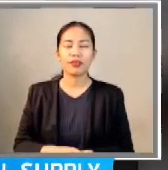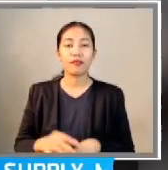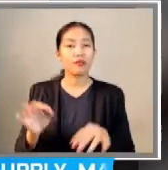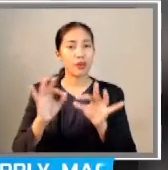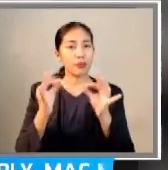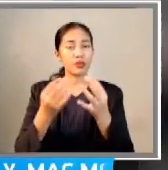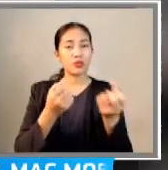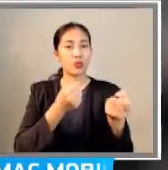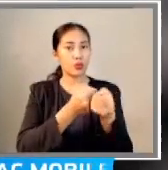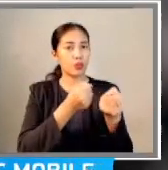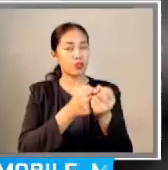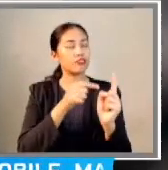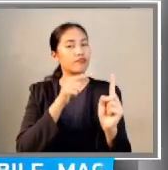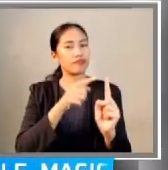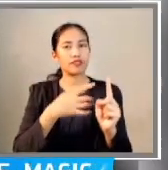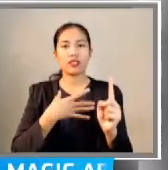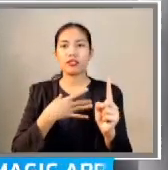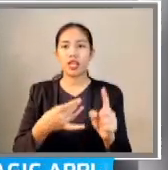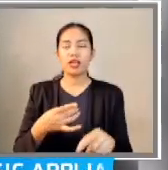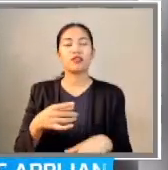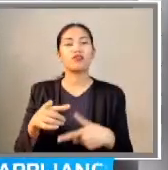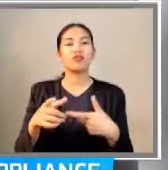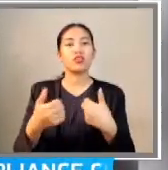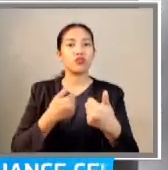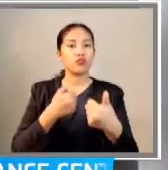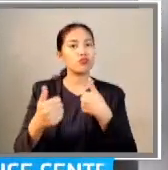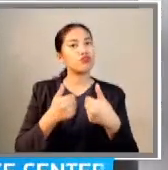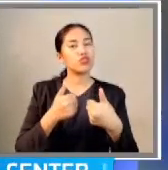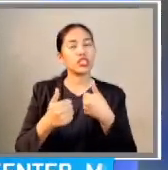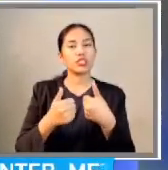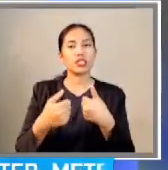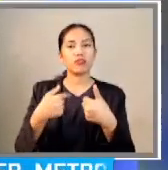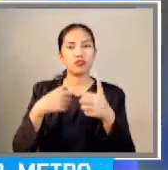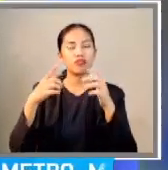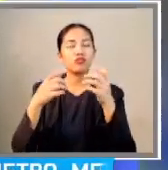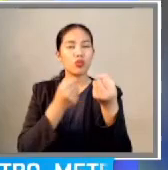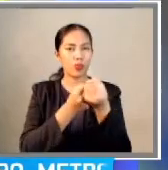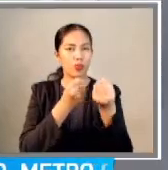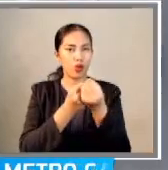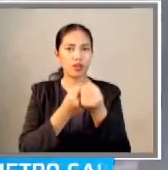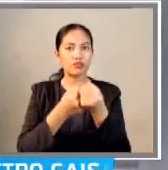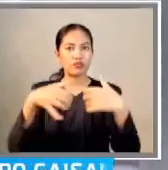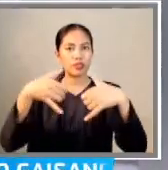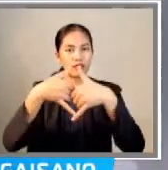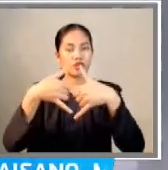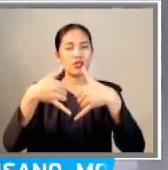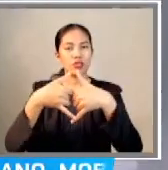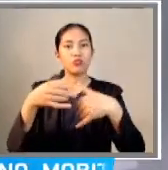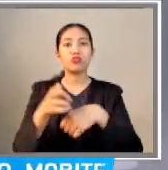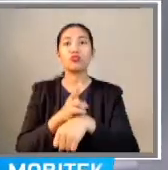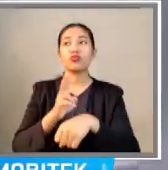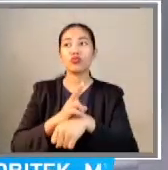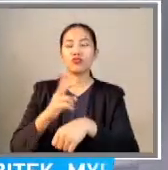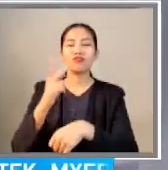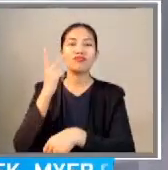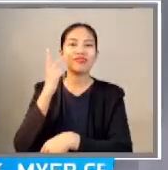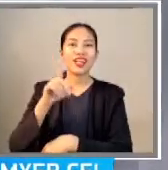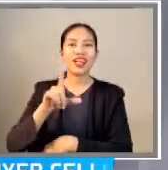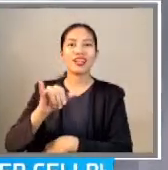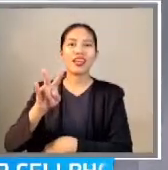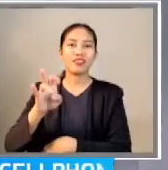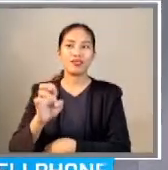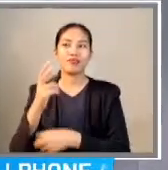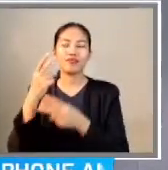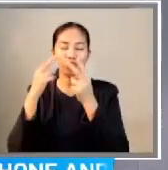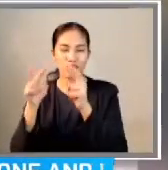hilig sa racing at nakatutok sila sa kanyang mga laro sa pamamagitan ng live streaming. Ngayong taon, mas malaking hamon